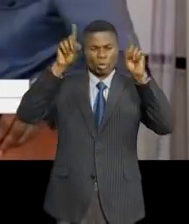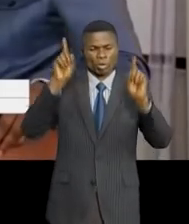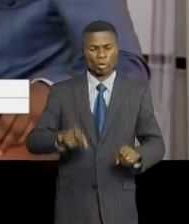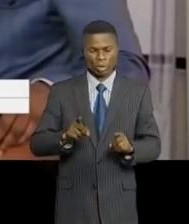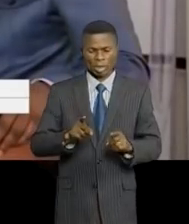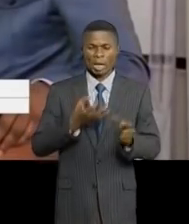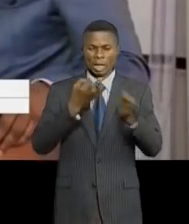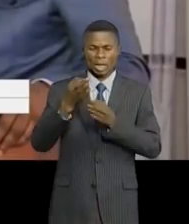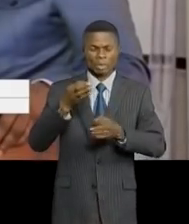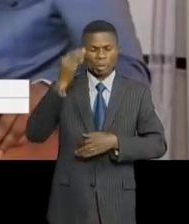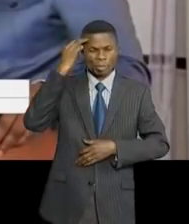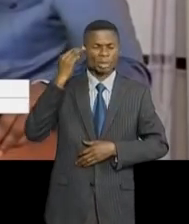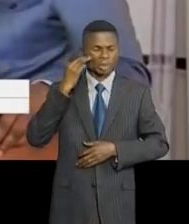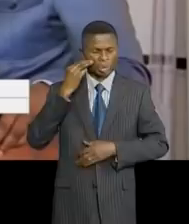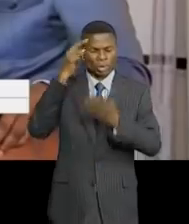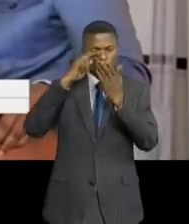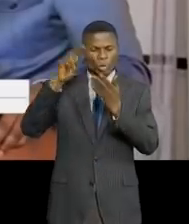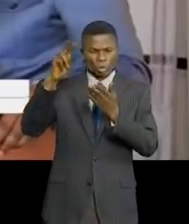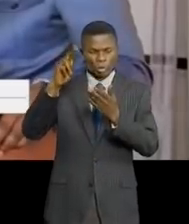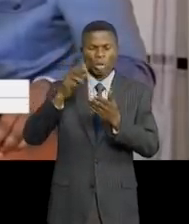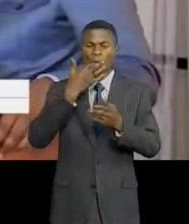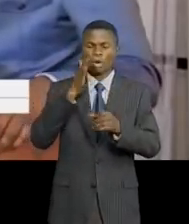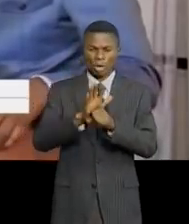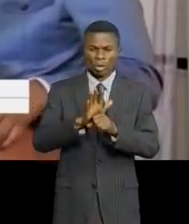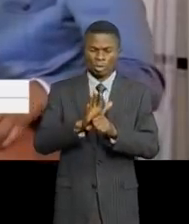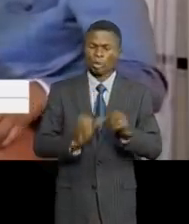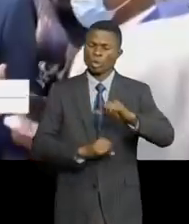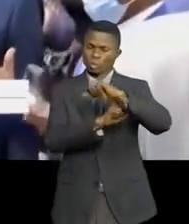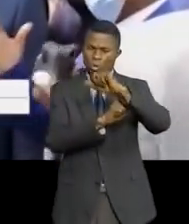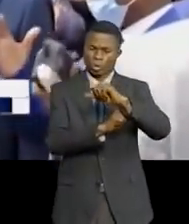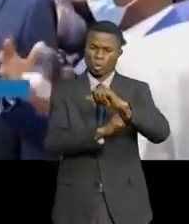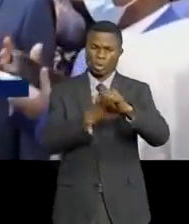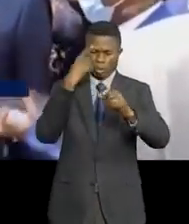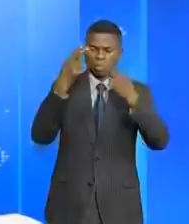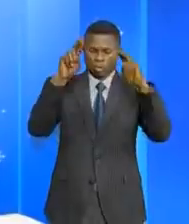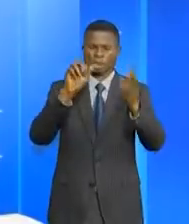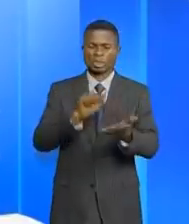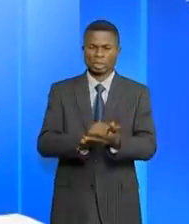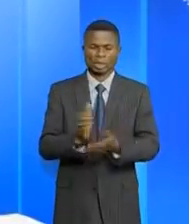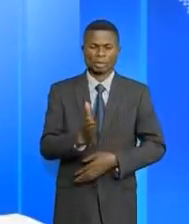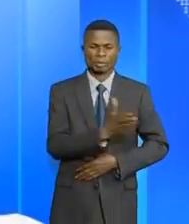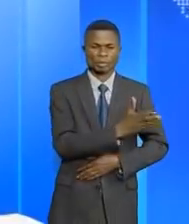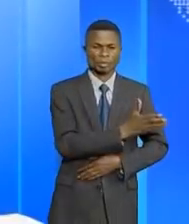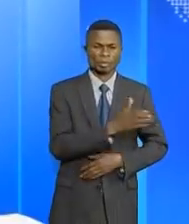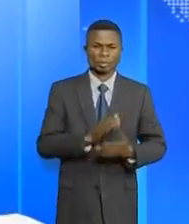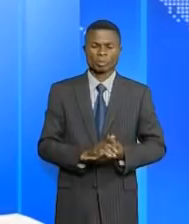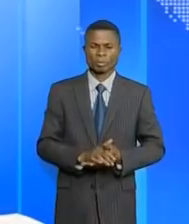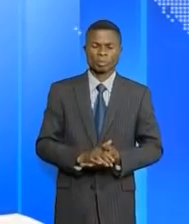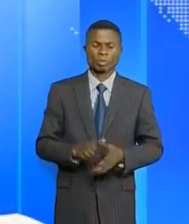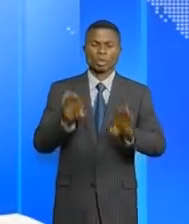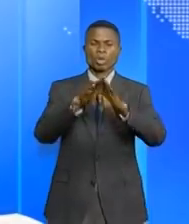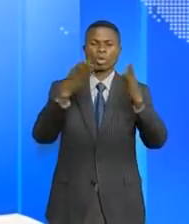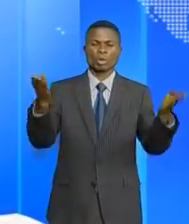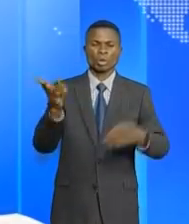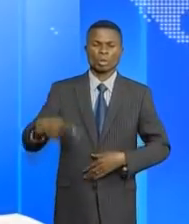fait savoir le numéro 1 de l'ESU qui garantit son accompagnement pour sa réussite. Le désenclavement de